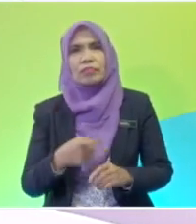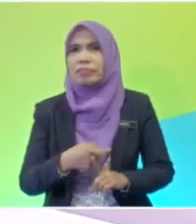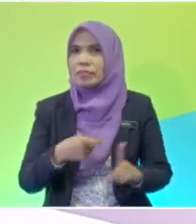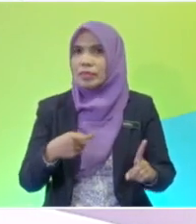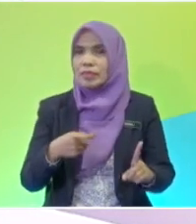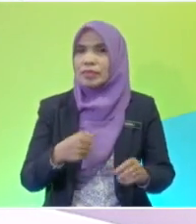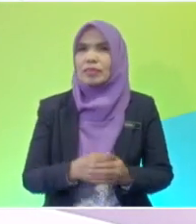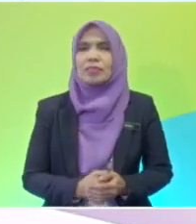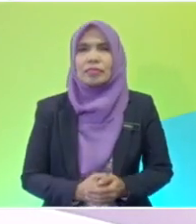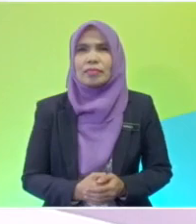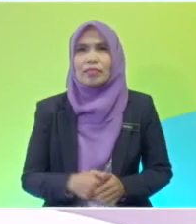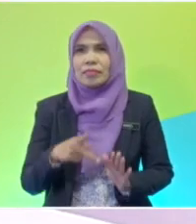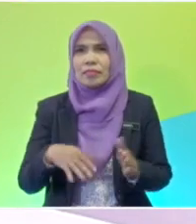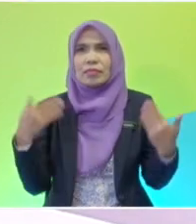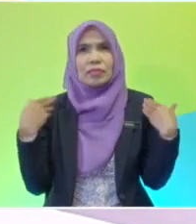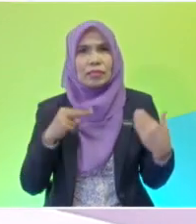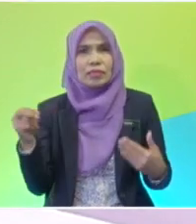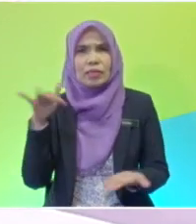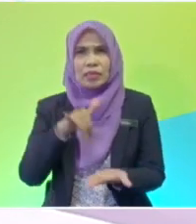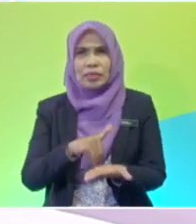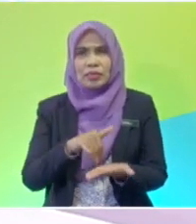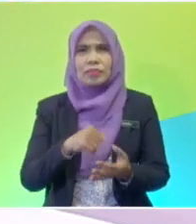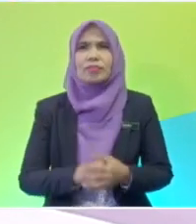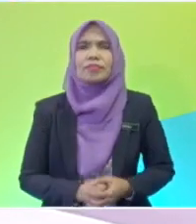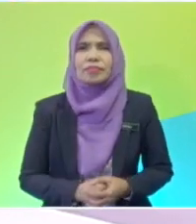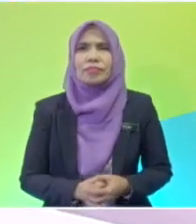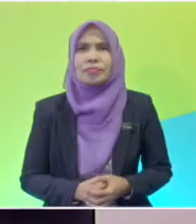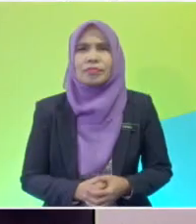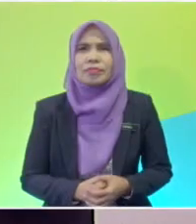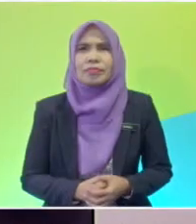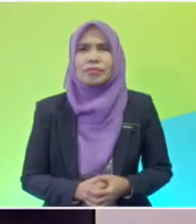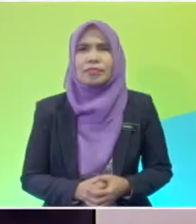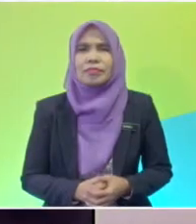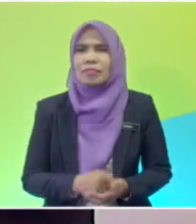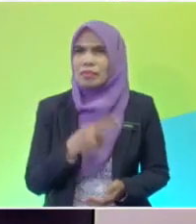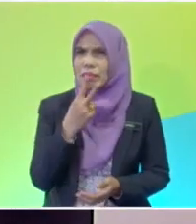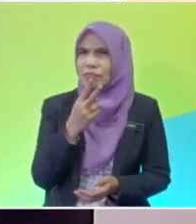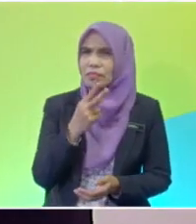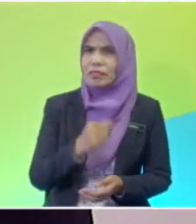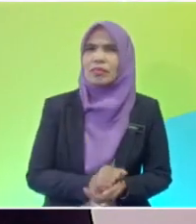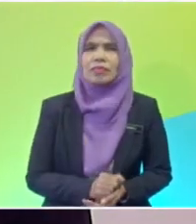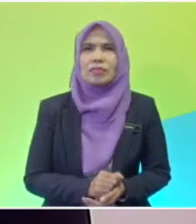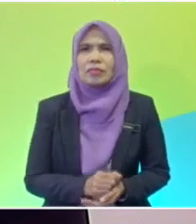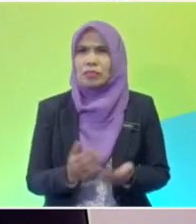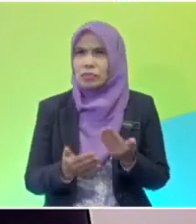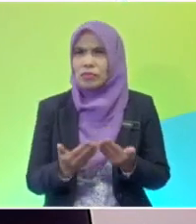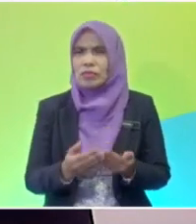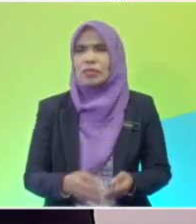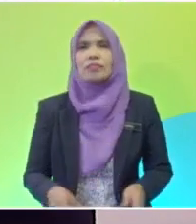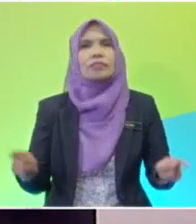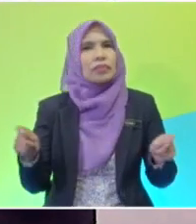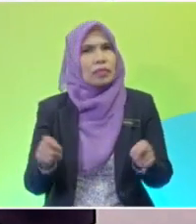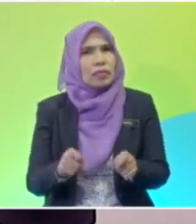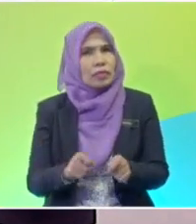agak menarik juga ee lakunan tadi kita nampak macam dia simpel tetapi sebenarnya infaknya besar kepada murid yang